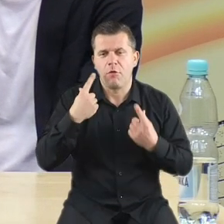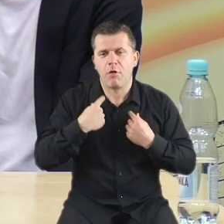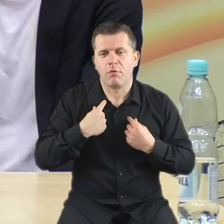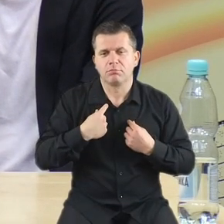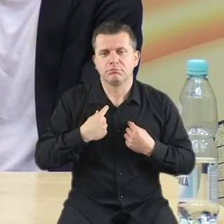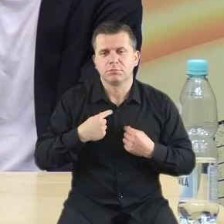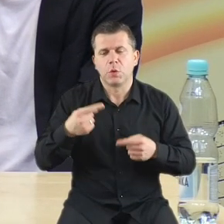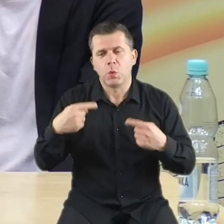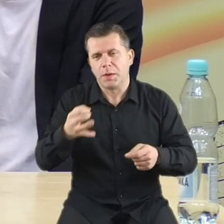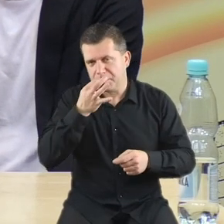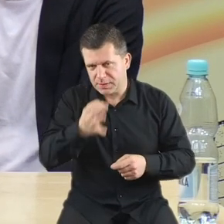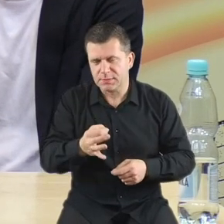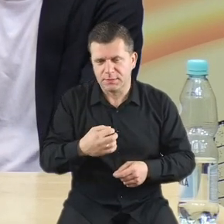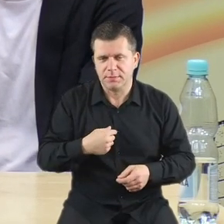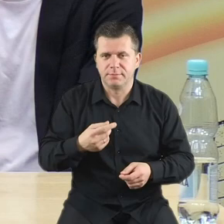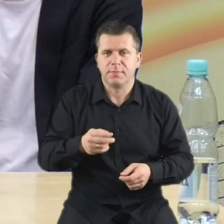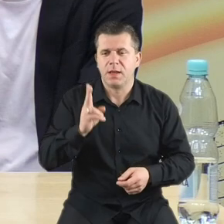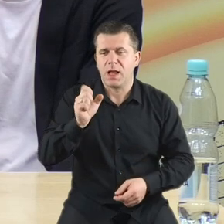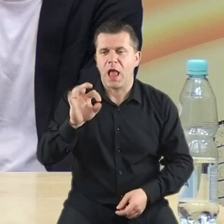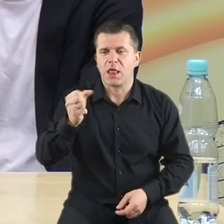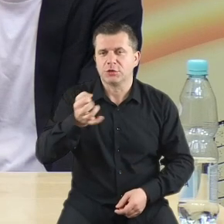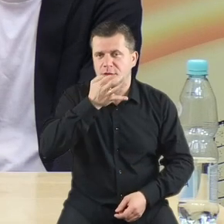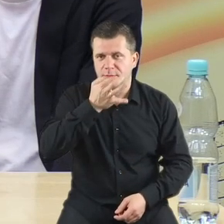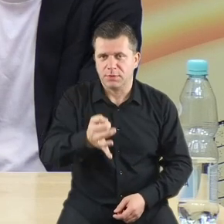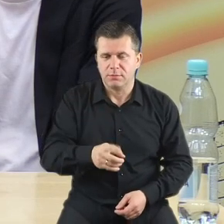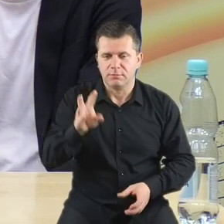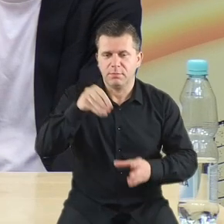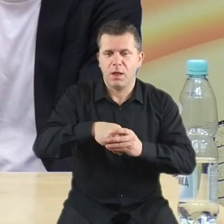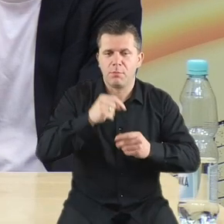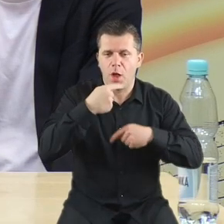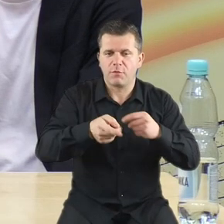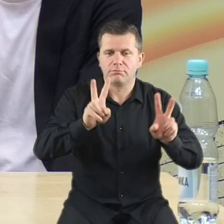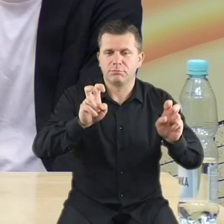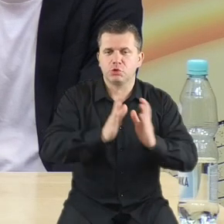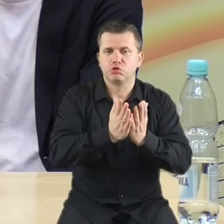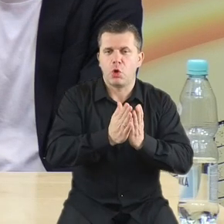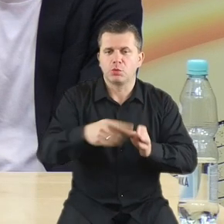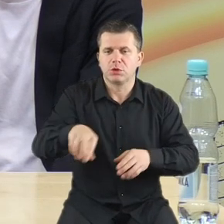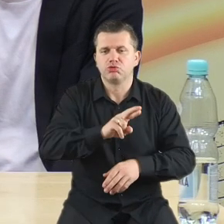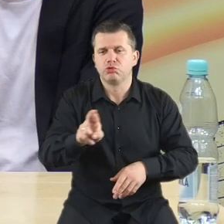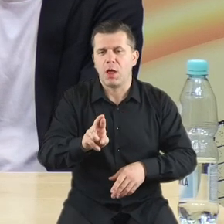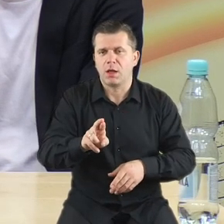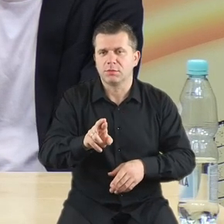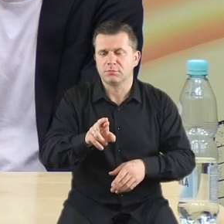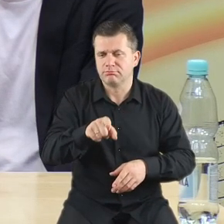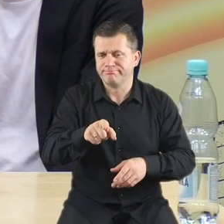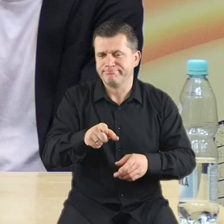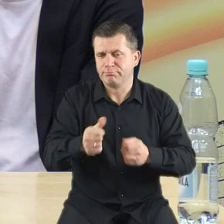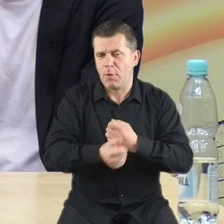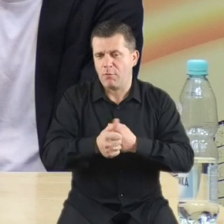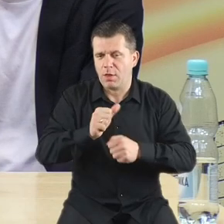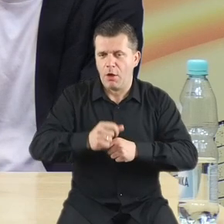zadaliśmy pytań. Katarzyna pyta. W powieści książka przedmioty stanowią pretekst do snucia opowieści. Czy w życiu jest